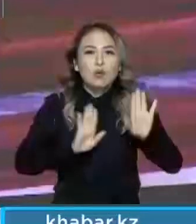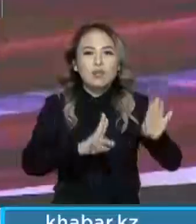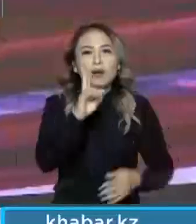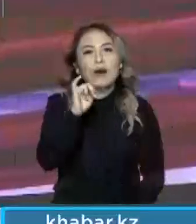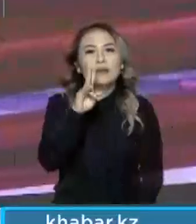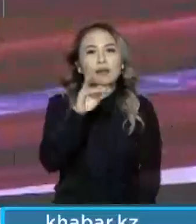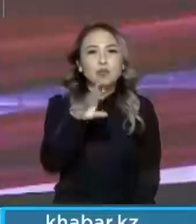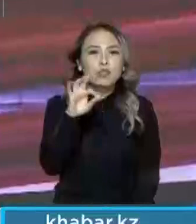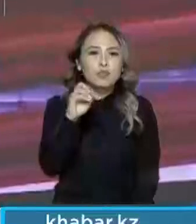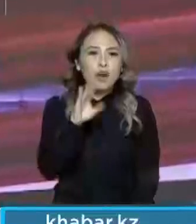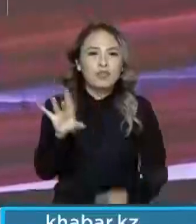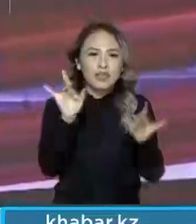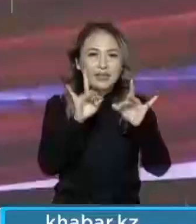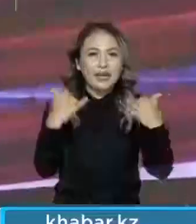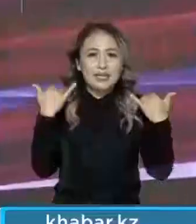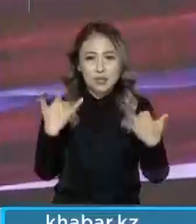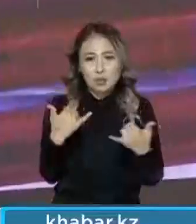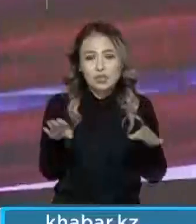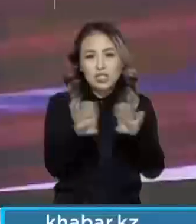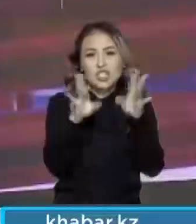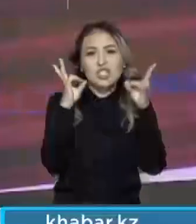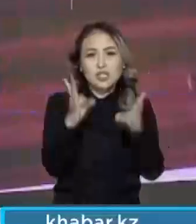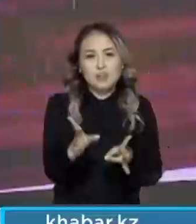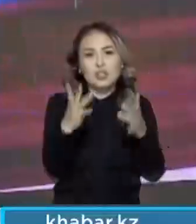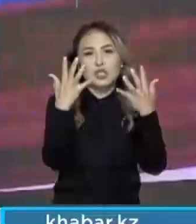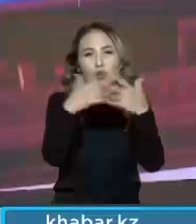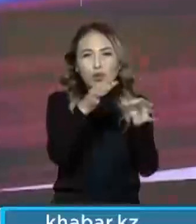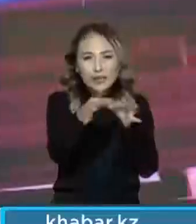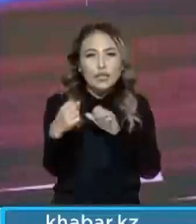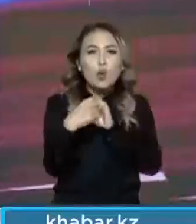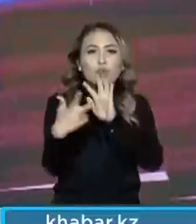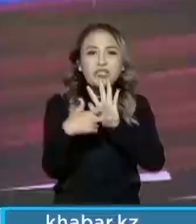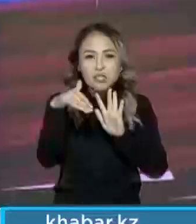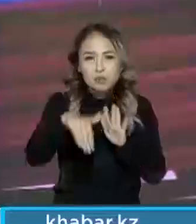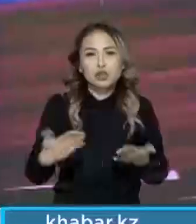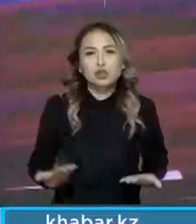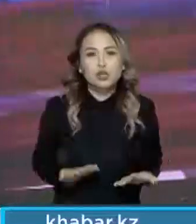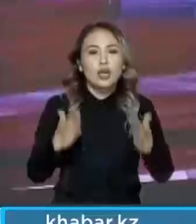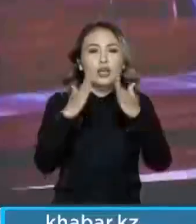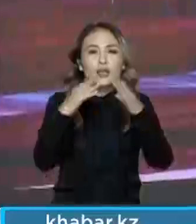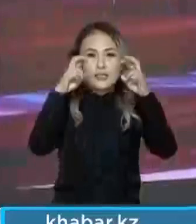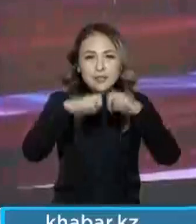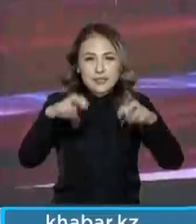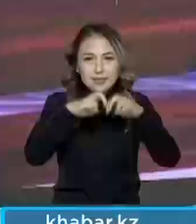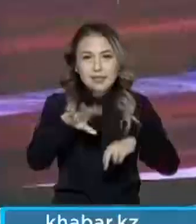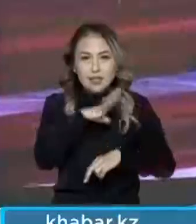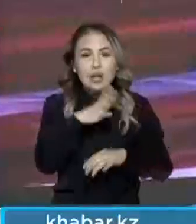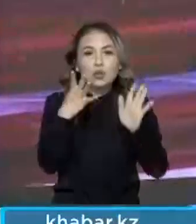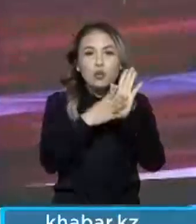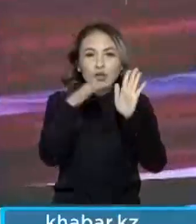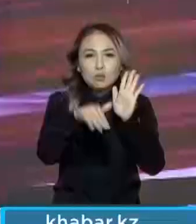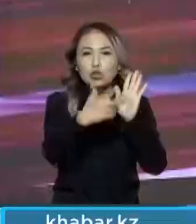премьер-министрдің орынбасары Қанат Бозымбаев айтты. Қазірдің өзінде зардап шеккен өңірлерде 18 мың тұрғын үй